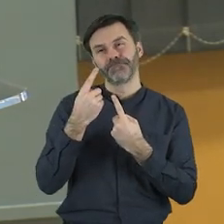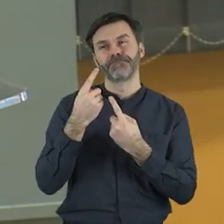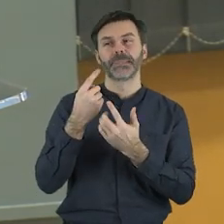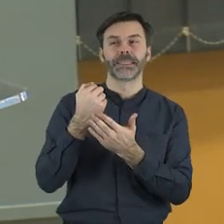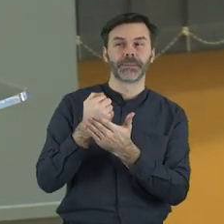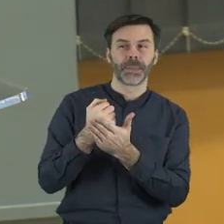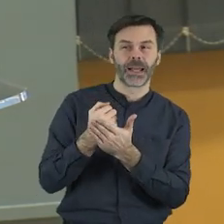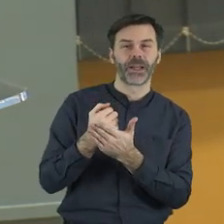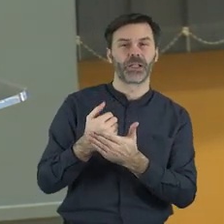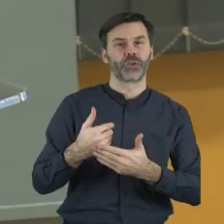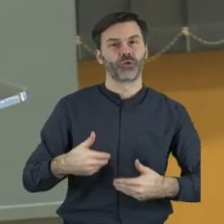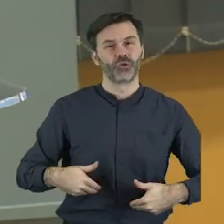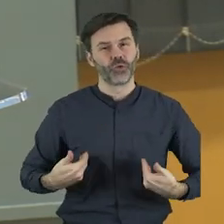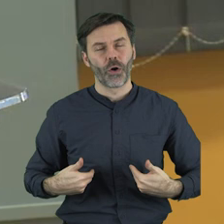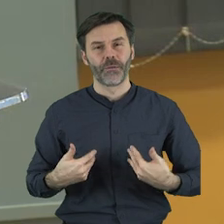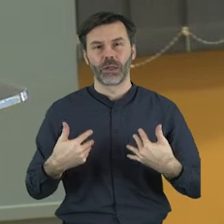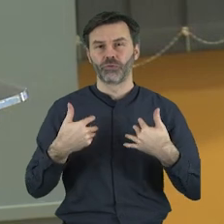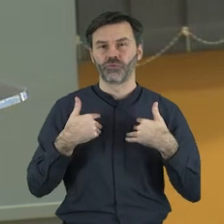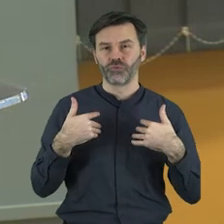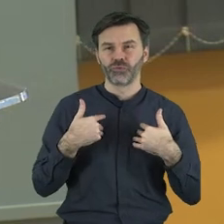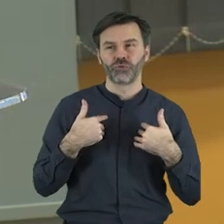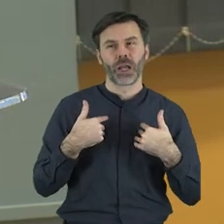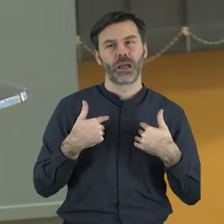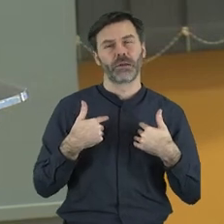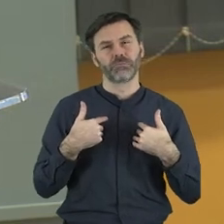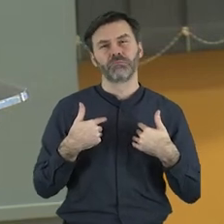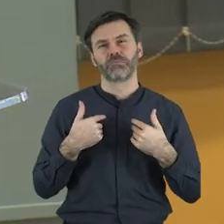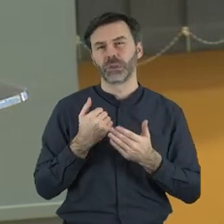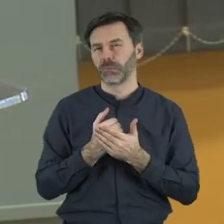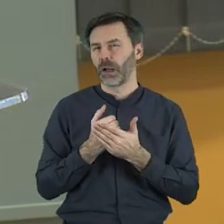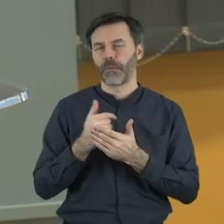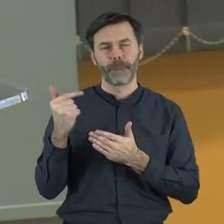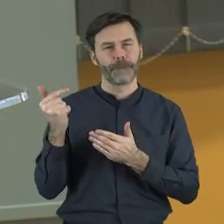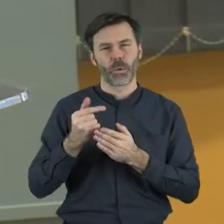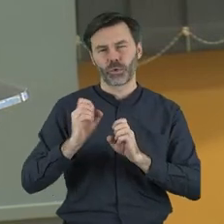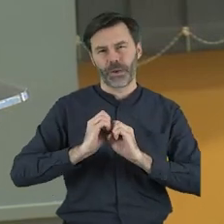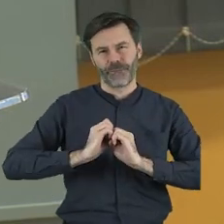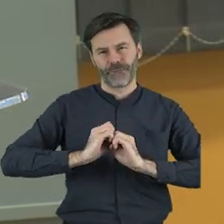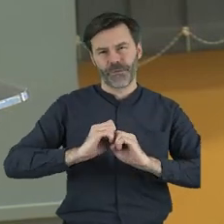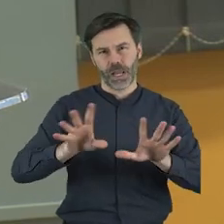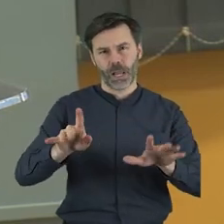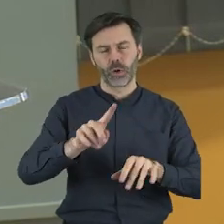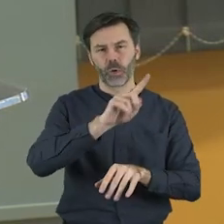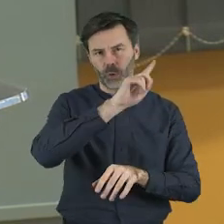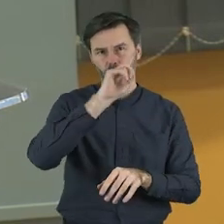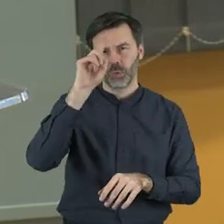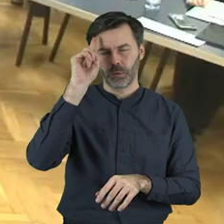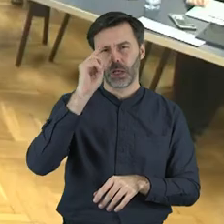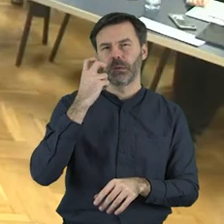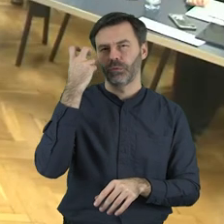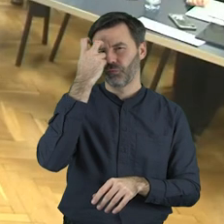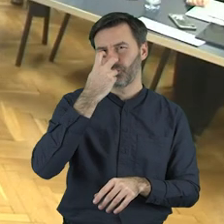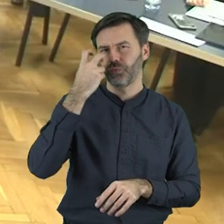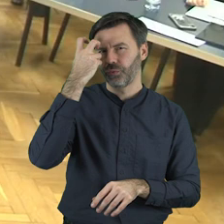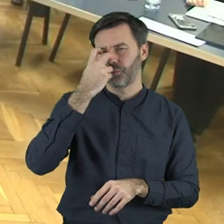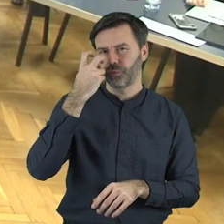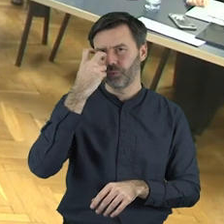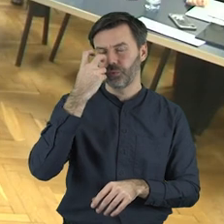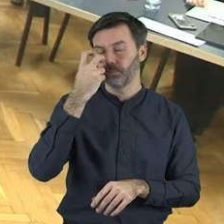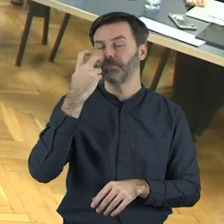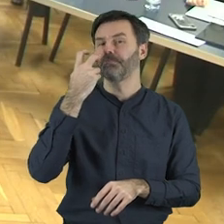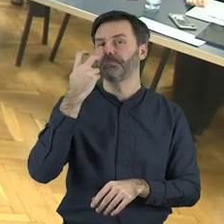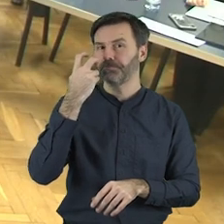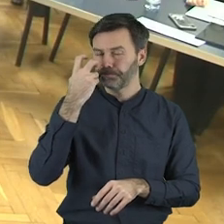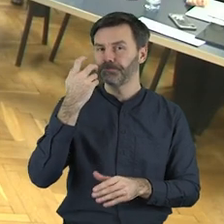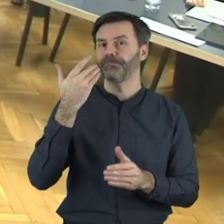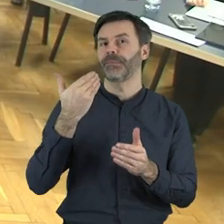te sprawy bardzo obchodzą naszych mieszkańców. Dlatego tak bardzo kluczowe jest to, żeby podczas tej sesji, korzystając z